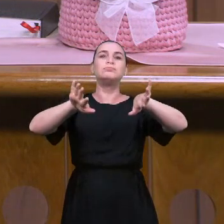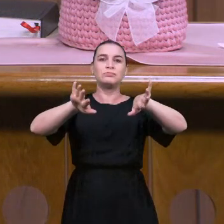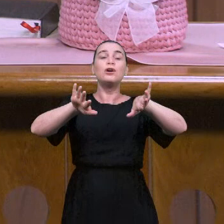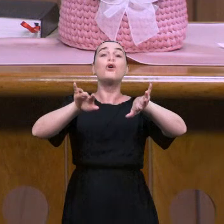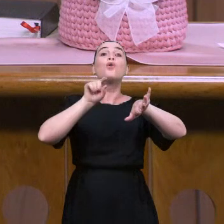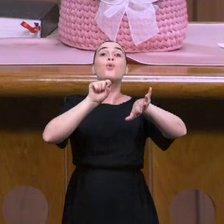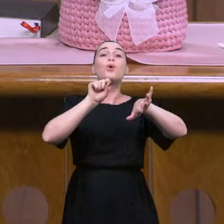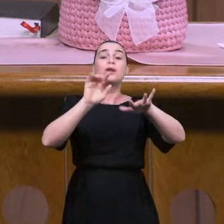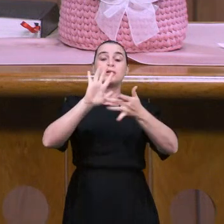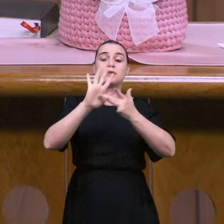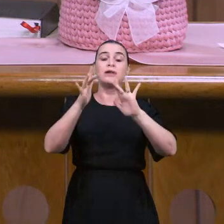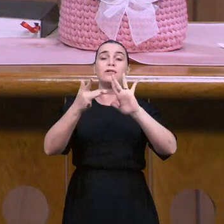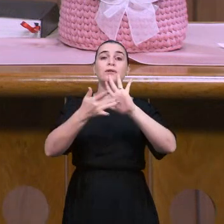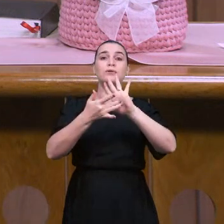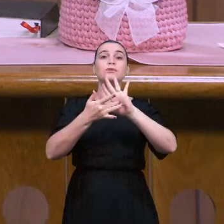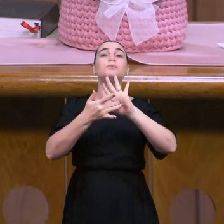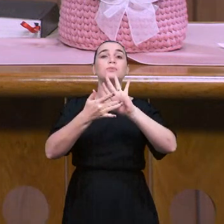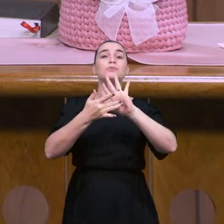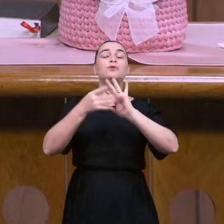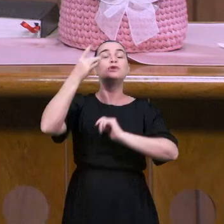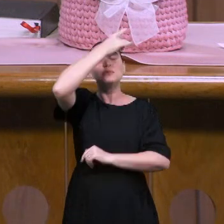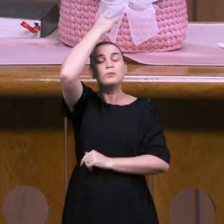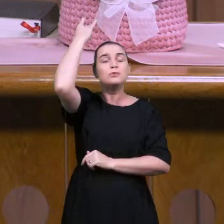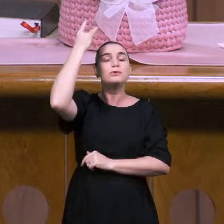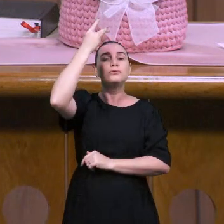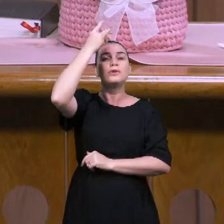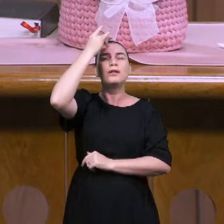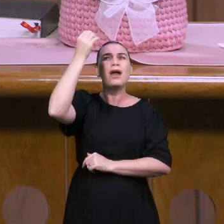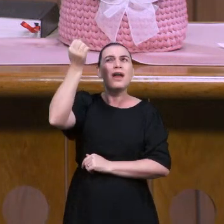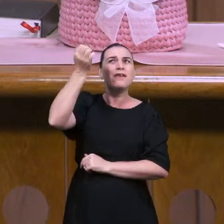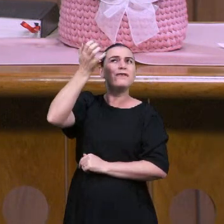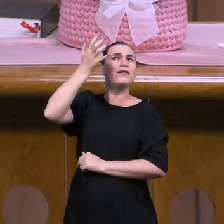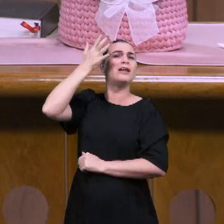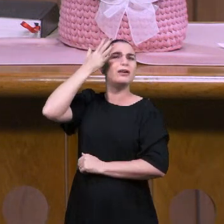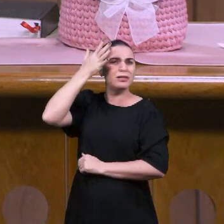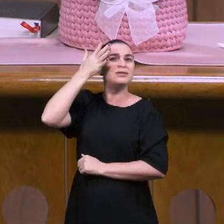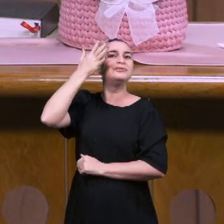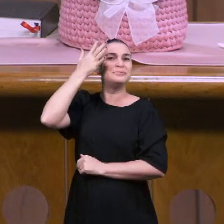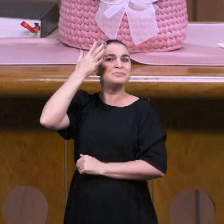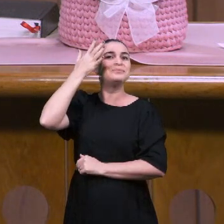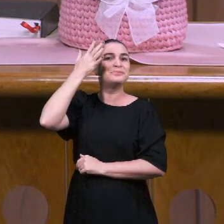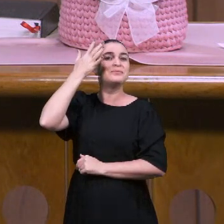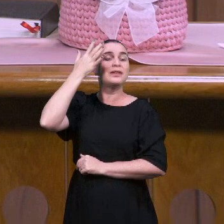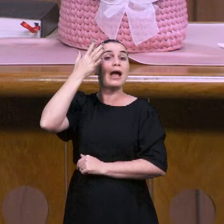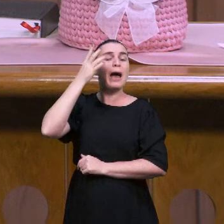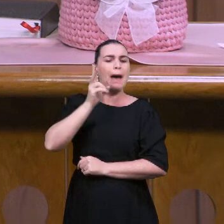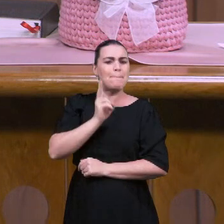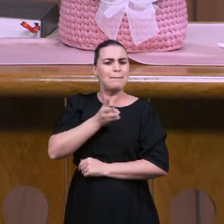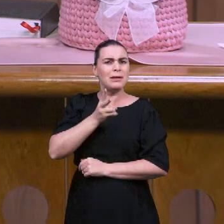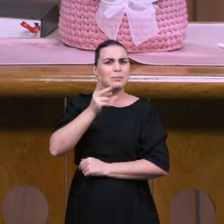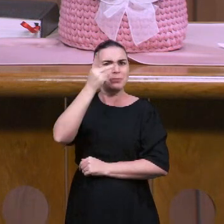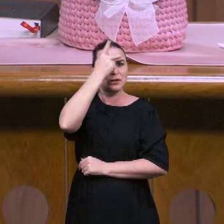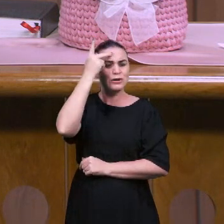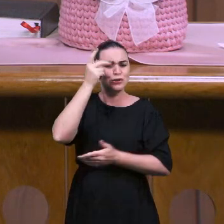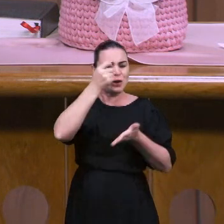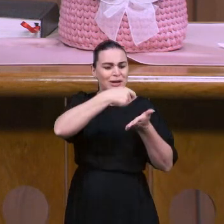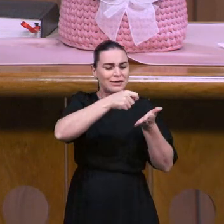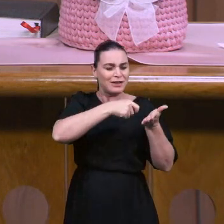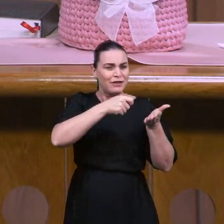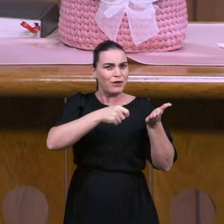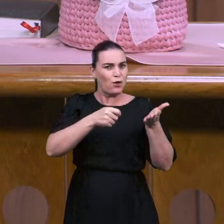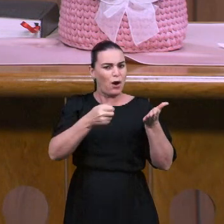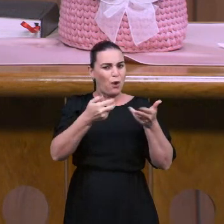L'Esprit Saint qui révèle ses mystères. J'ai trouvé très bien ça. C'est le même frère qui a écrit. Il